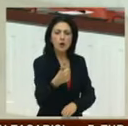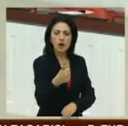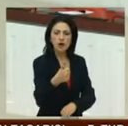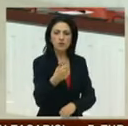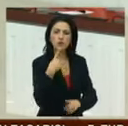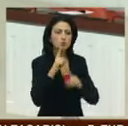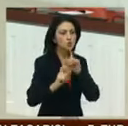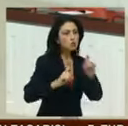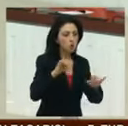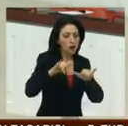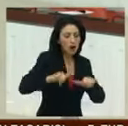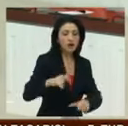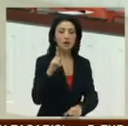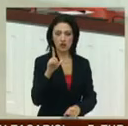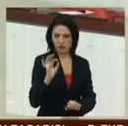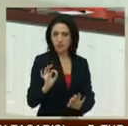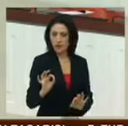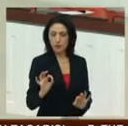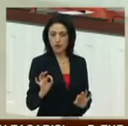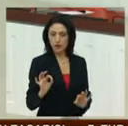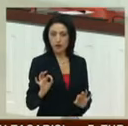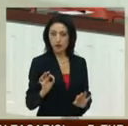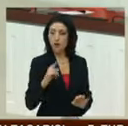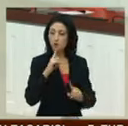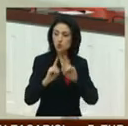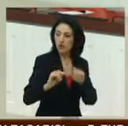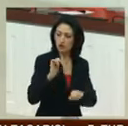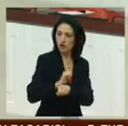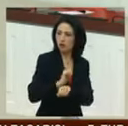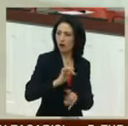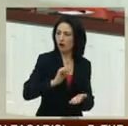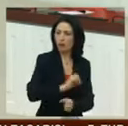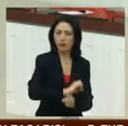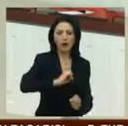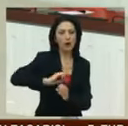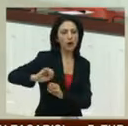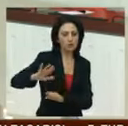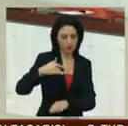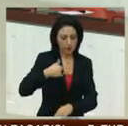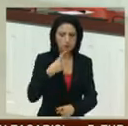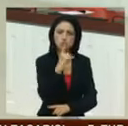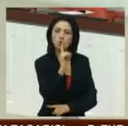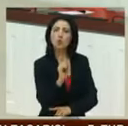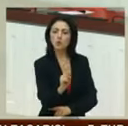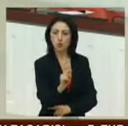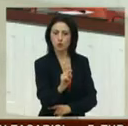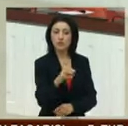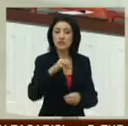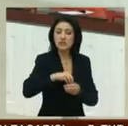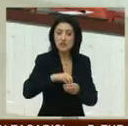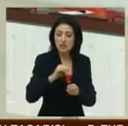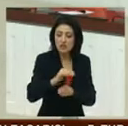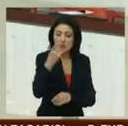soru sorabilme hakkıdır, öyle değil mi? Soranlar cezaevinde, o halde ben soruyorum. İçinde yaşadığımız